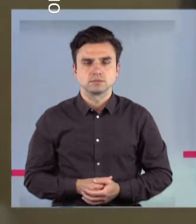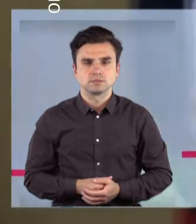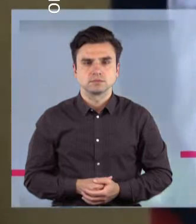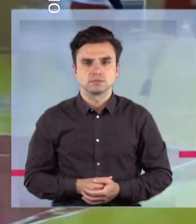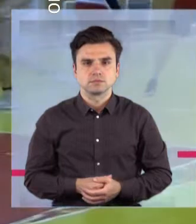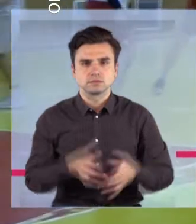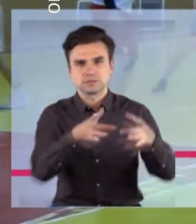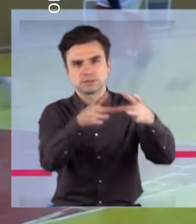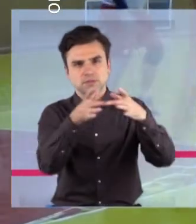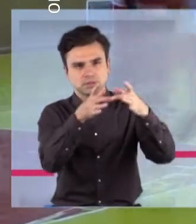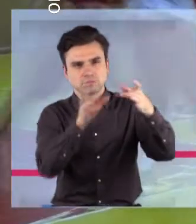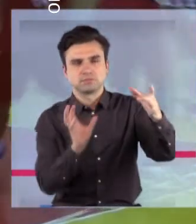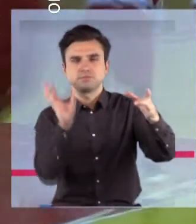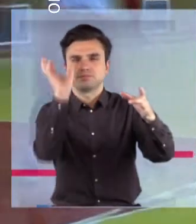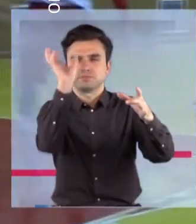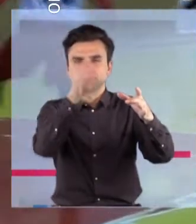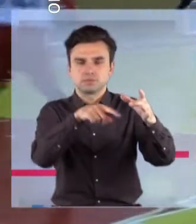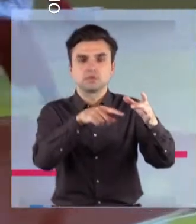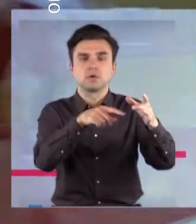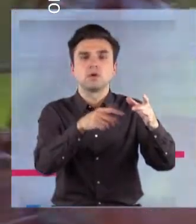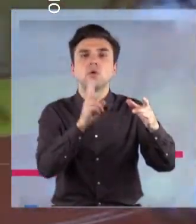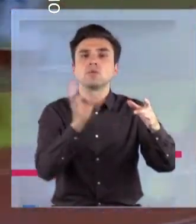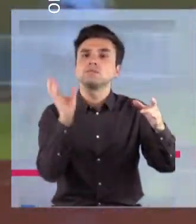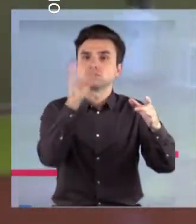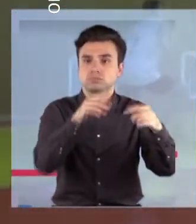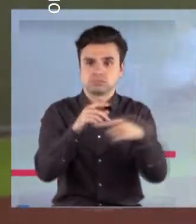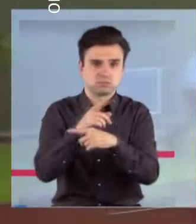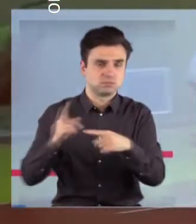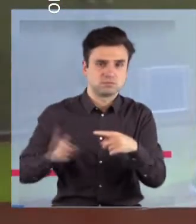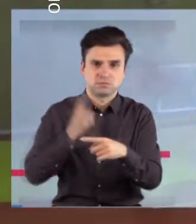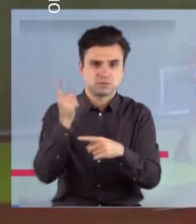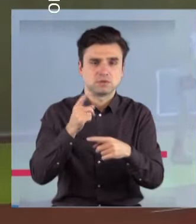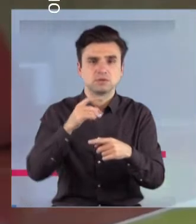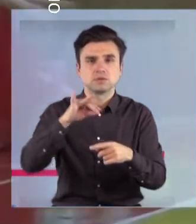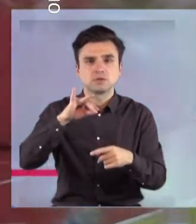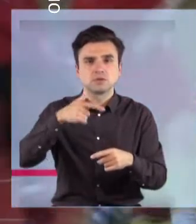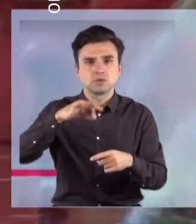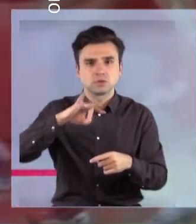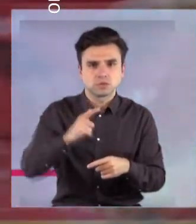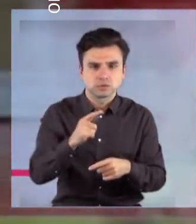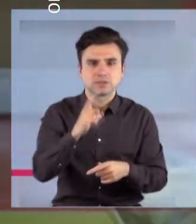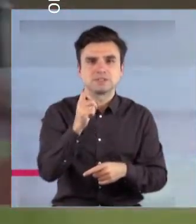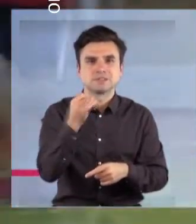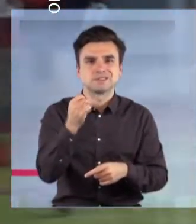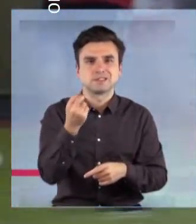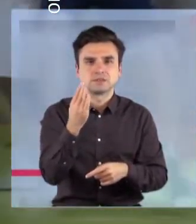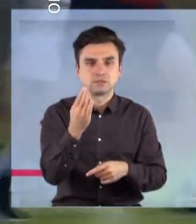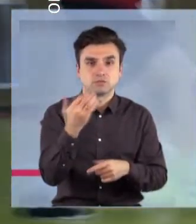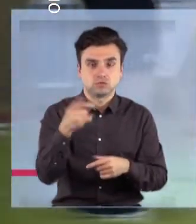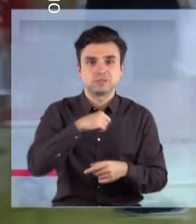чемпіонату Тайваню повернувся, аби провести щорічну, вже традиційну зустріч з вихованцями криворізьких спортивних шкіл, побачитись з колегами та